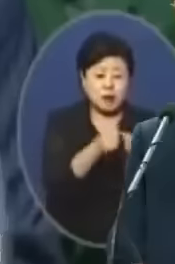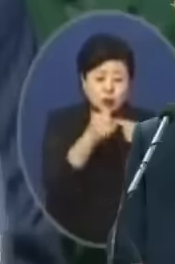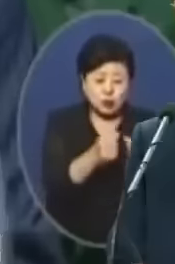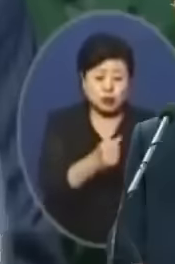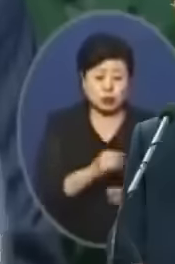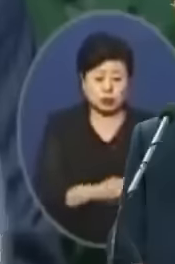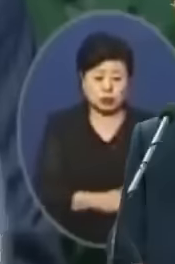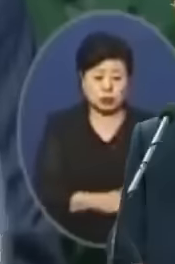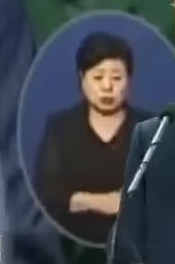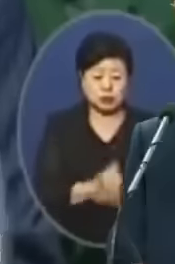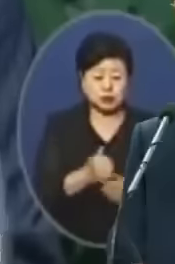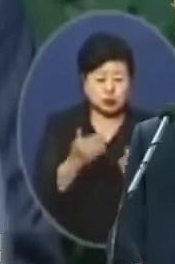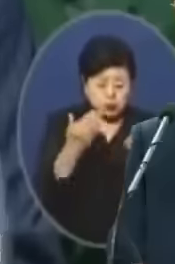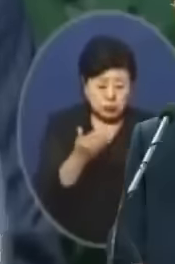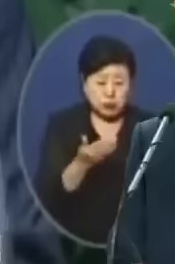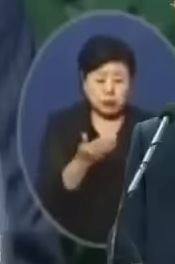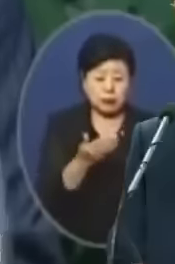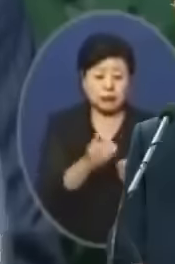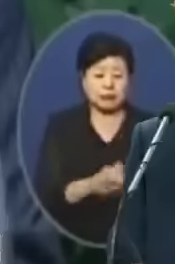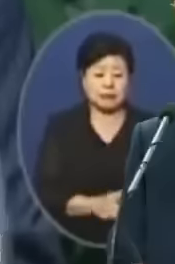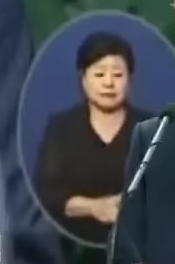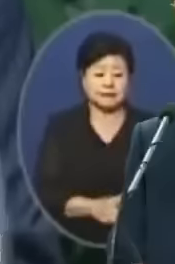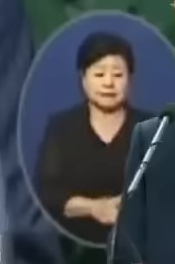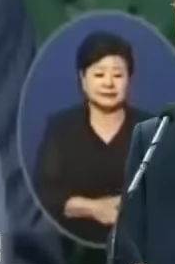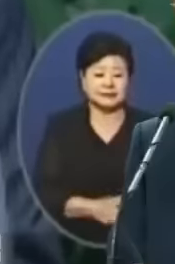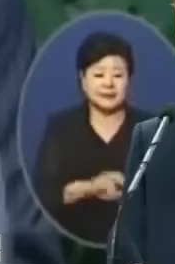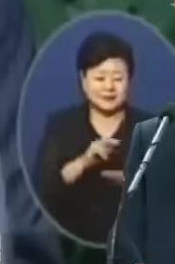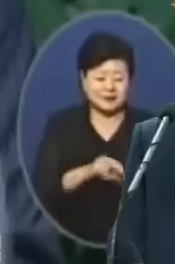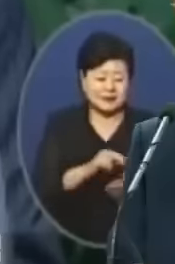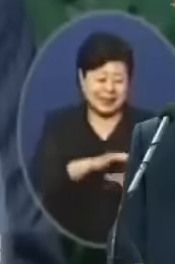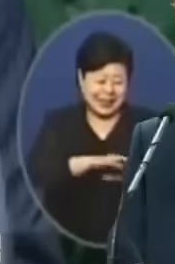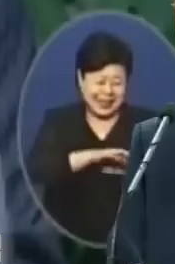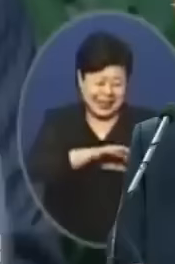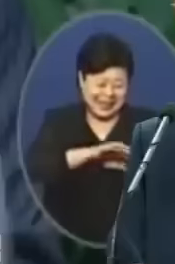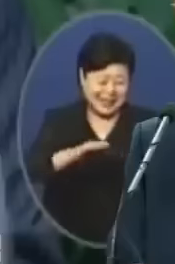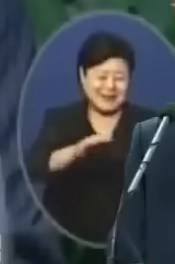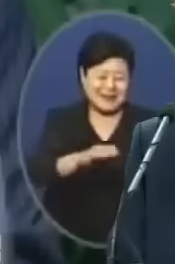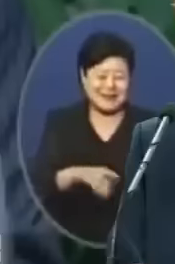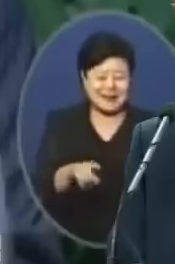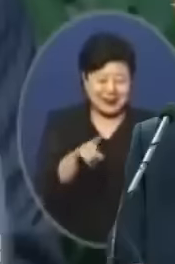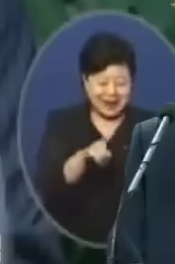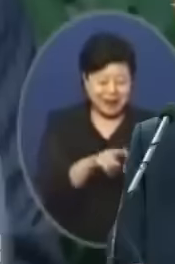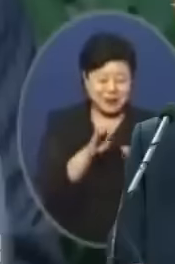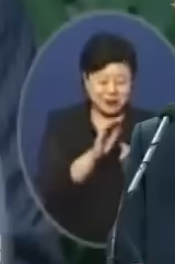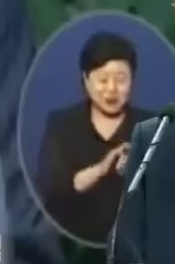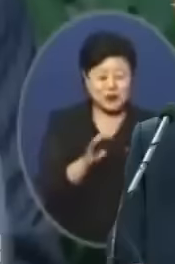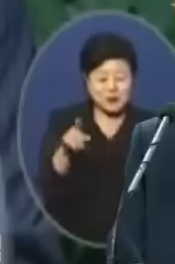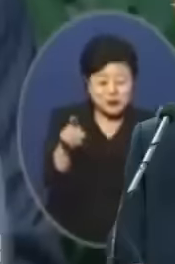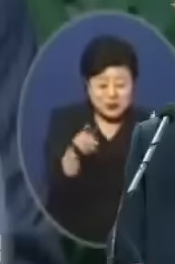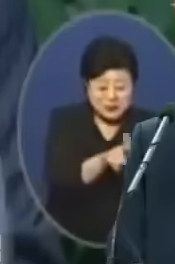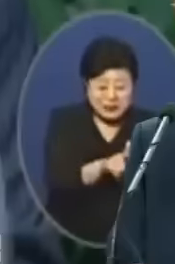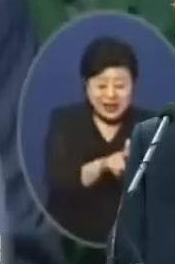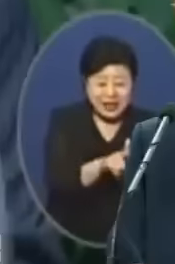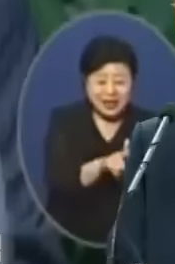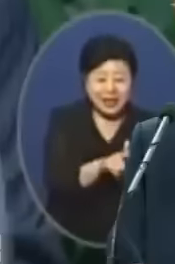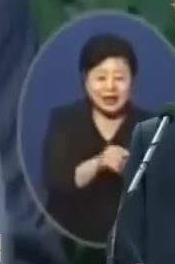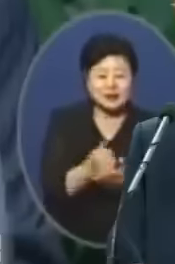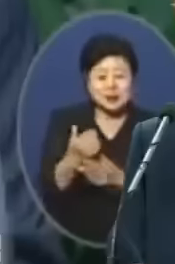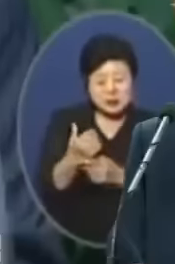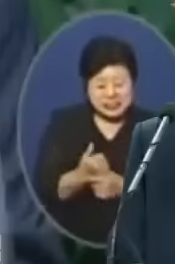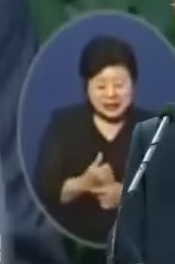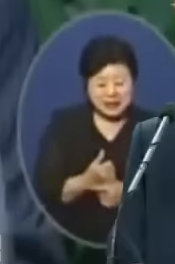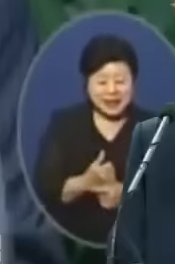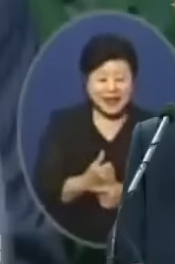계시니 주께서 이 문제를 나와 함께 해결해 주실 줄 믿습니다. 주님을